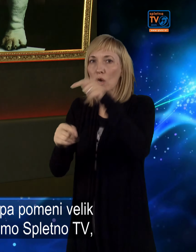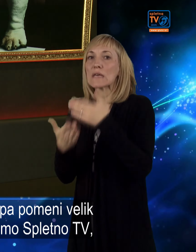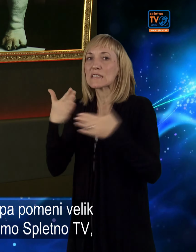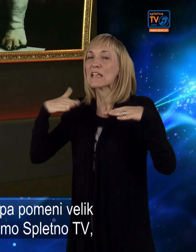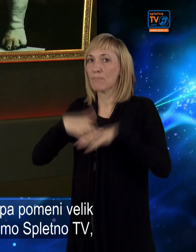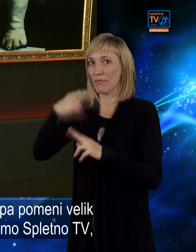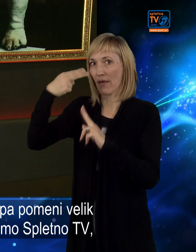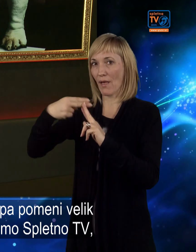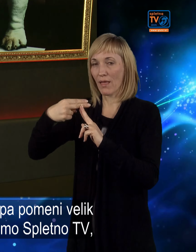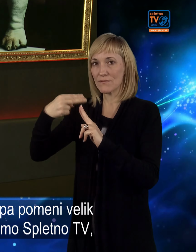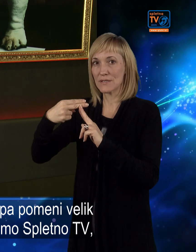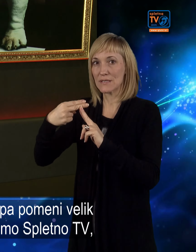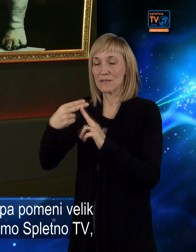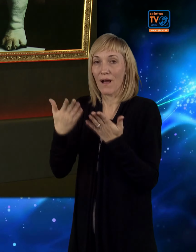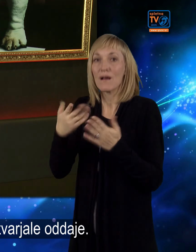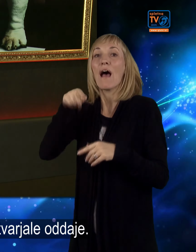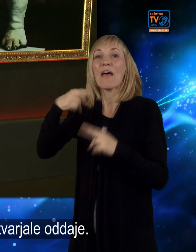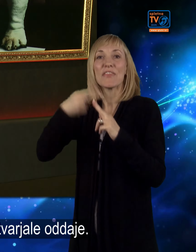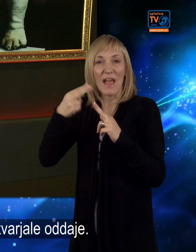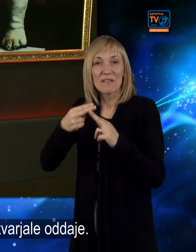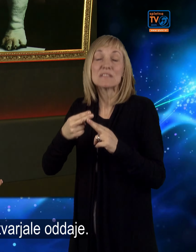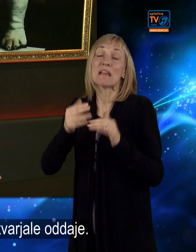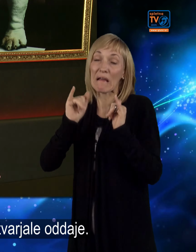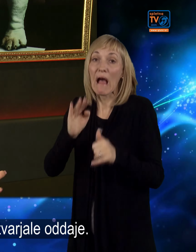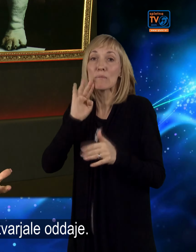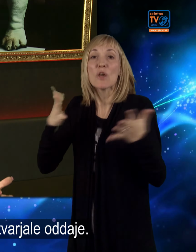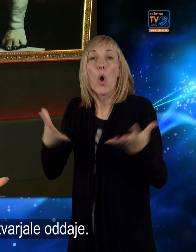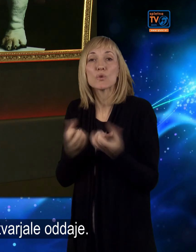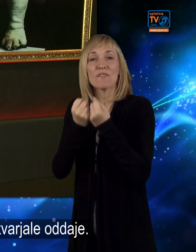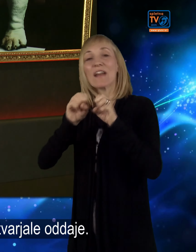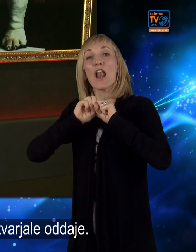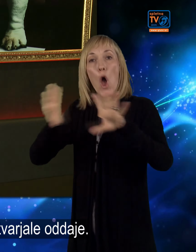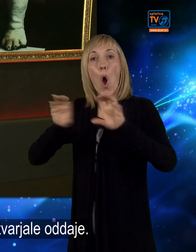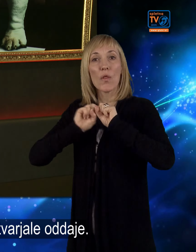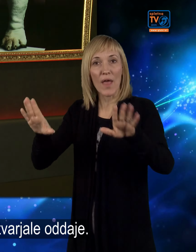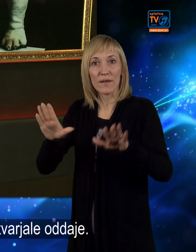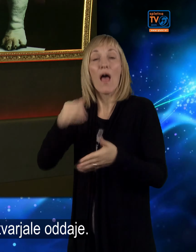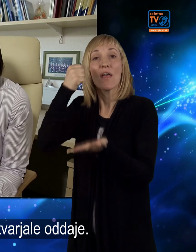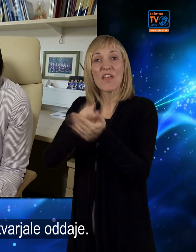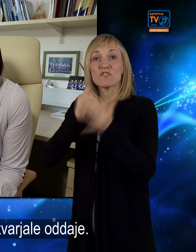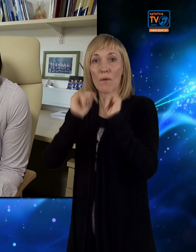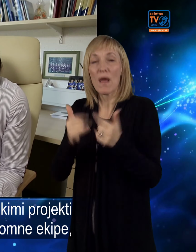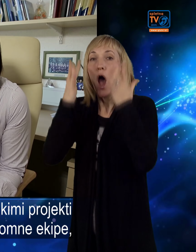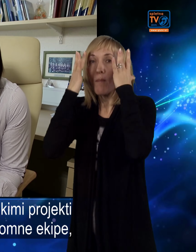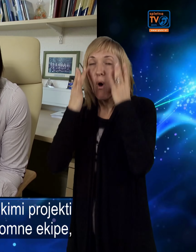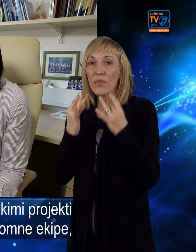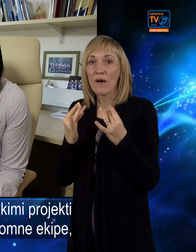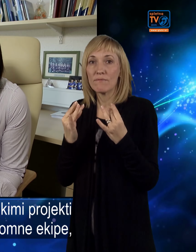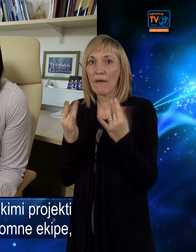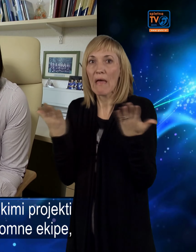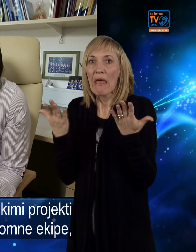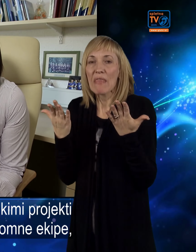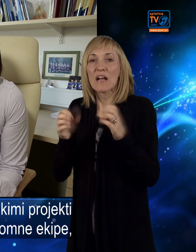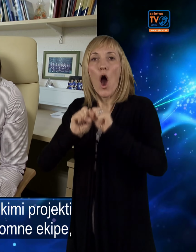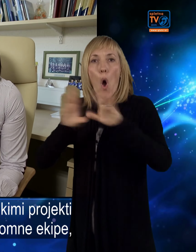naprej tudi za samo spletno televizijo, ker pravzaprav televizije naj bi ustvarjale oddaje. Dejstvo je, da